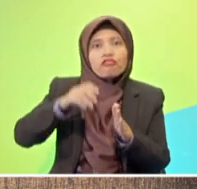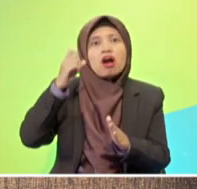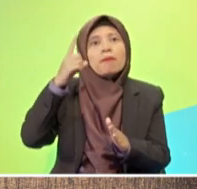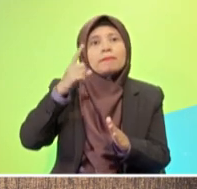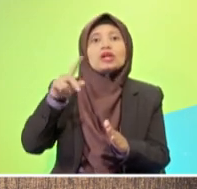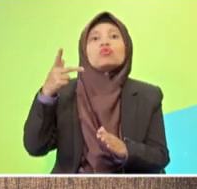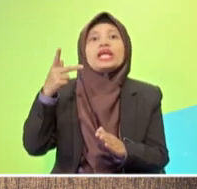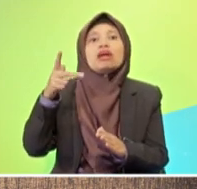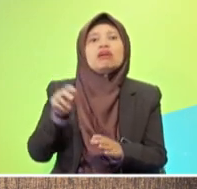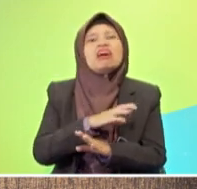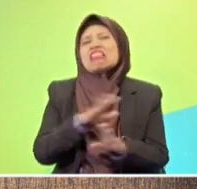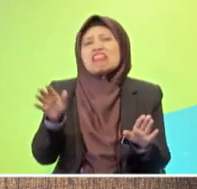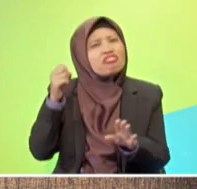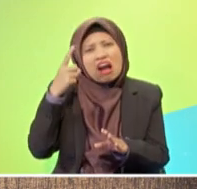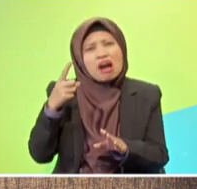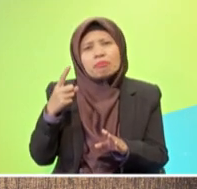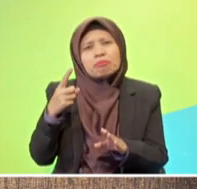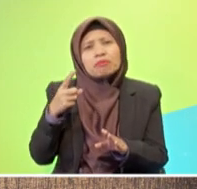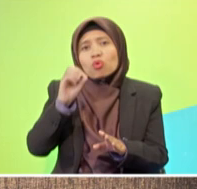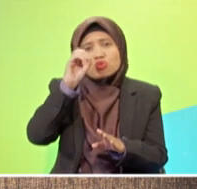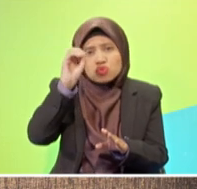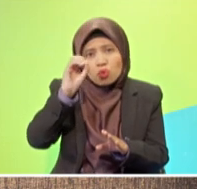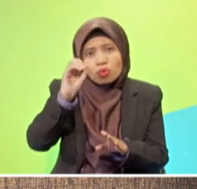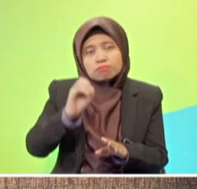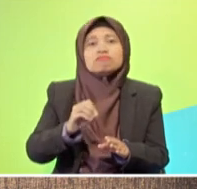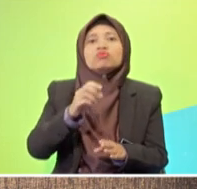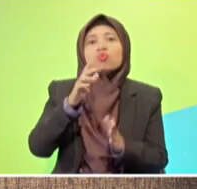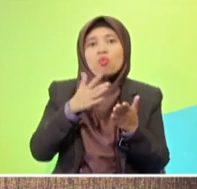tidak paham langsung dengan penerangan saya beri kebuli